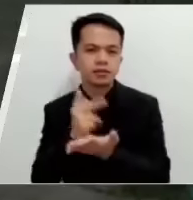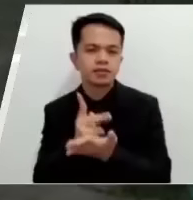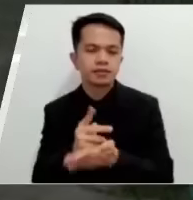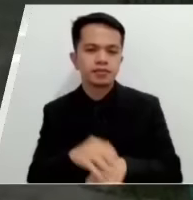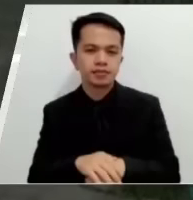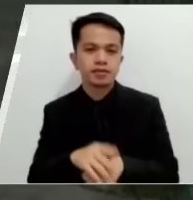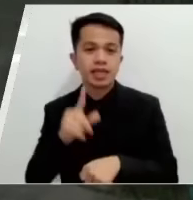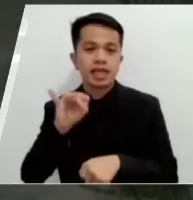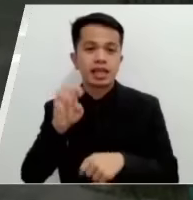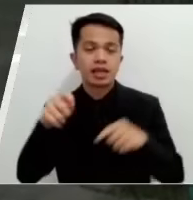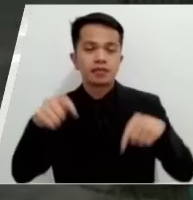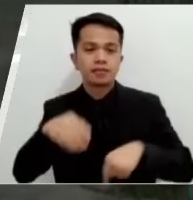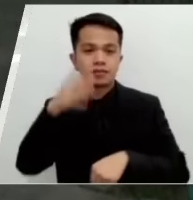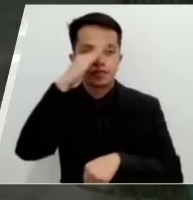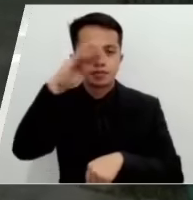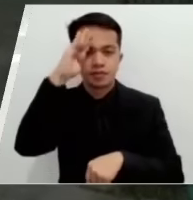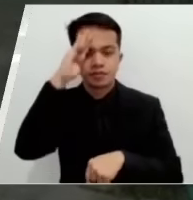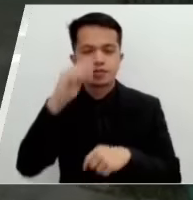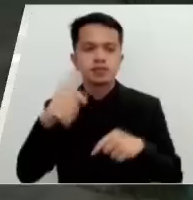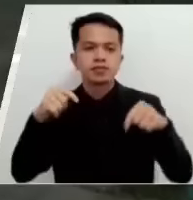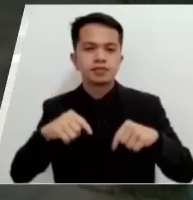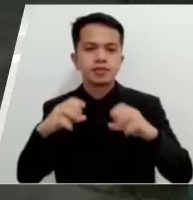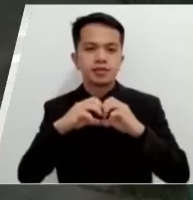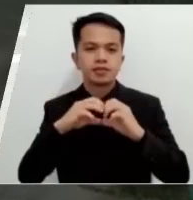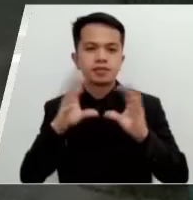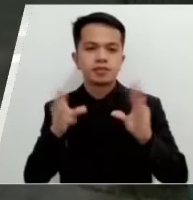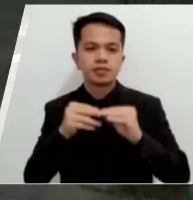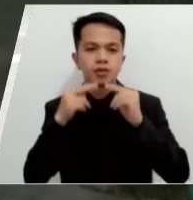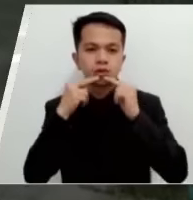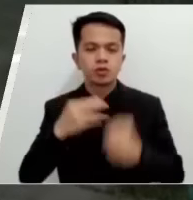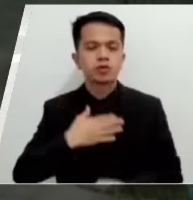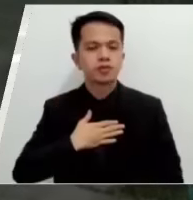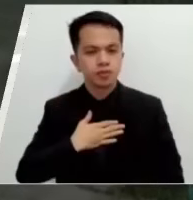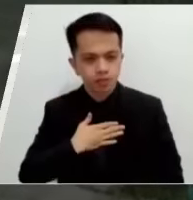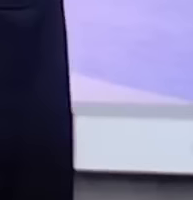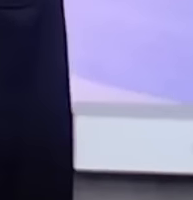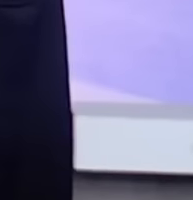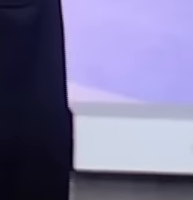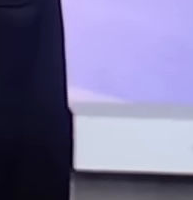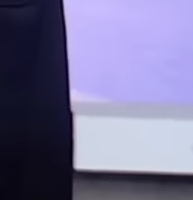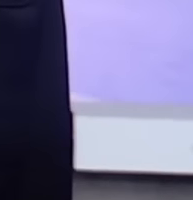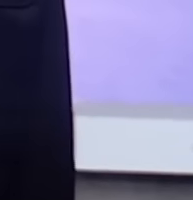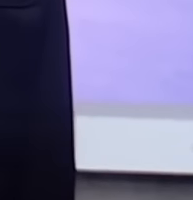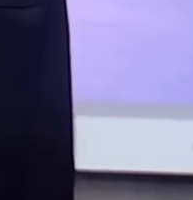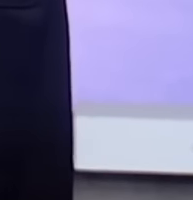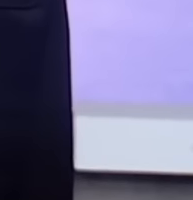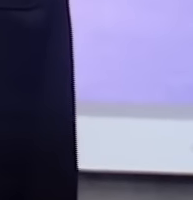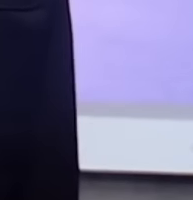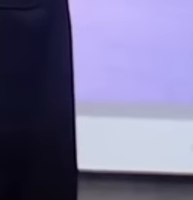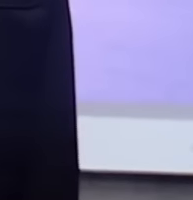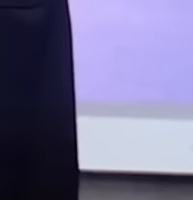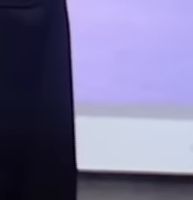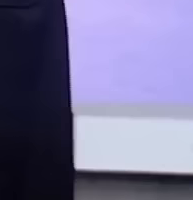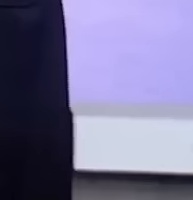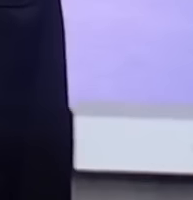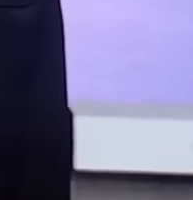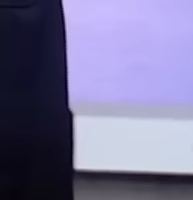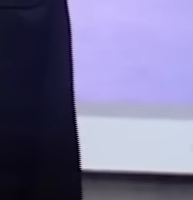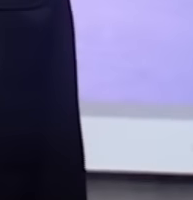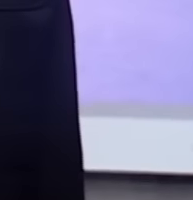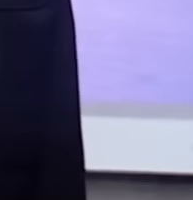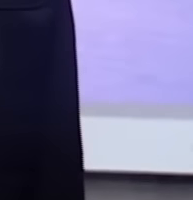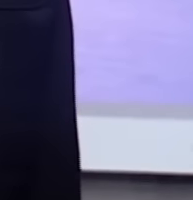Imus, Cavite, para sa GMA Integrated News, Nico Wahe, ang inyong saksi. Mga kapuso, sama-sama tayong